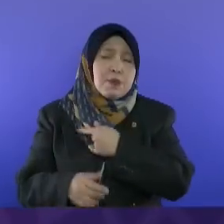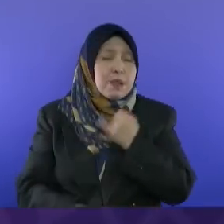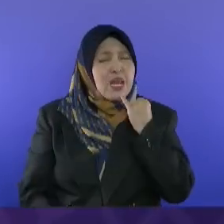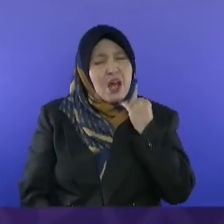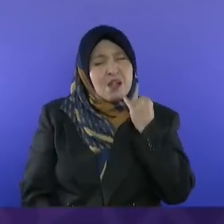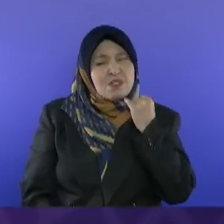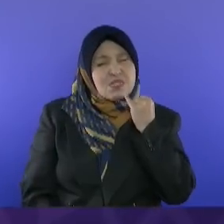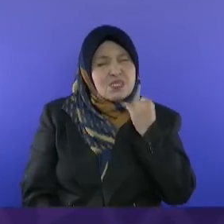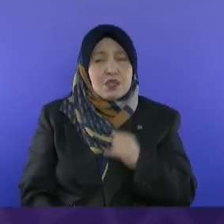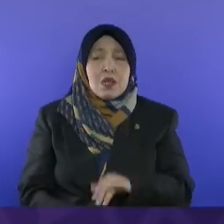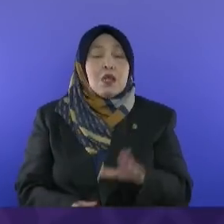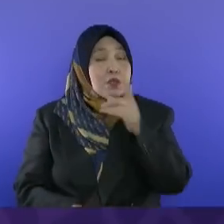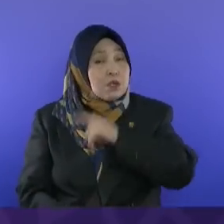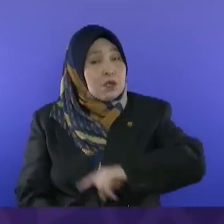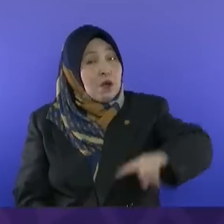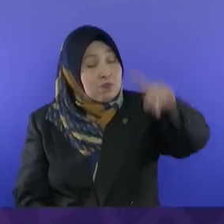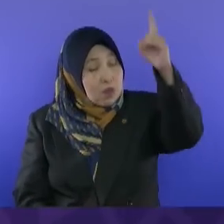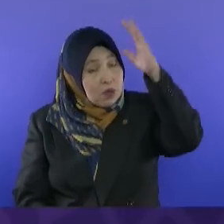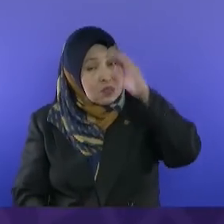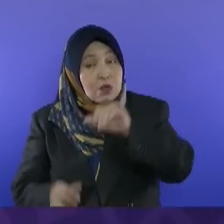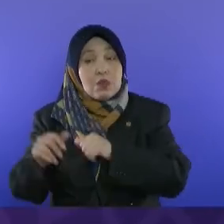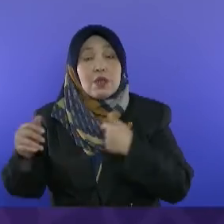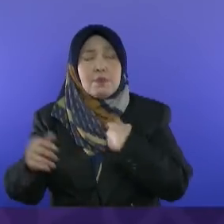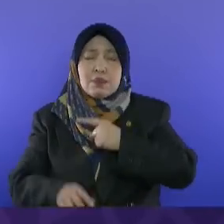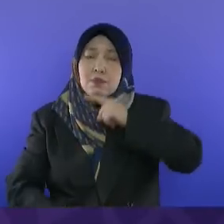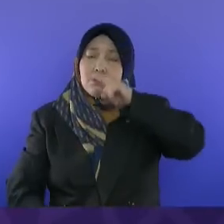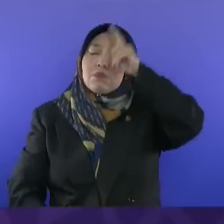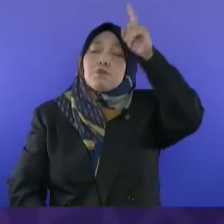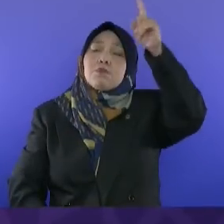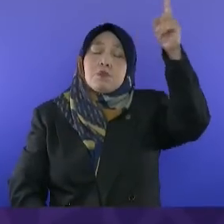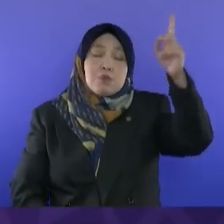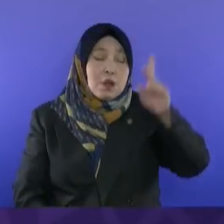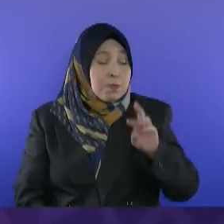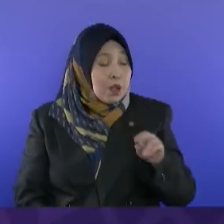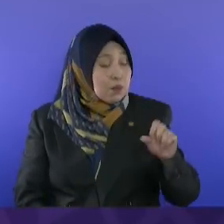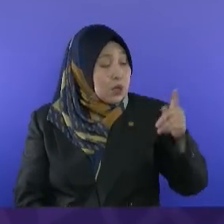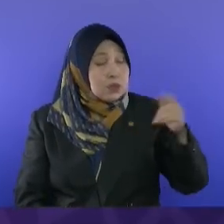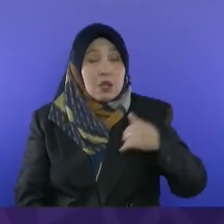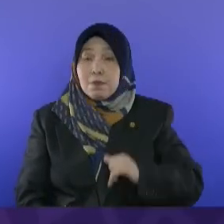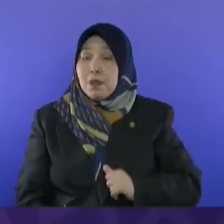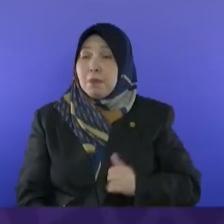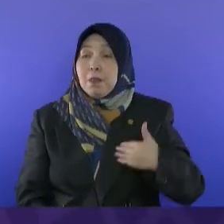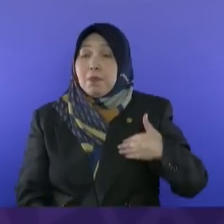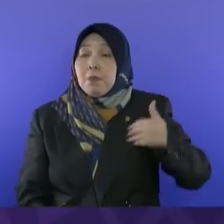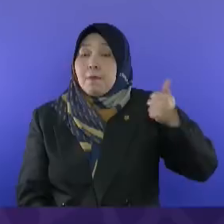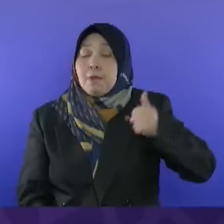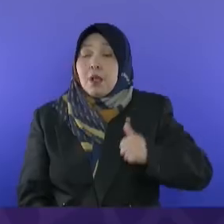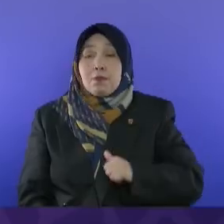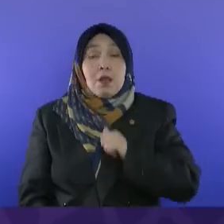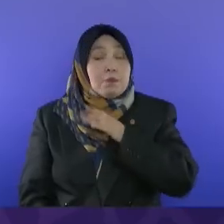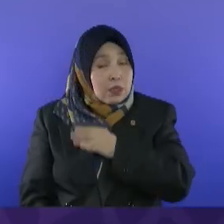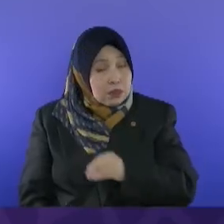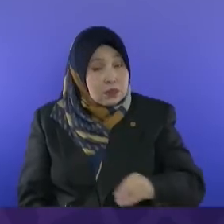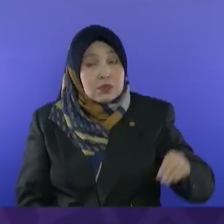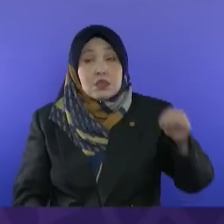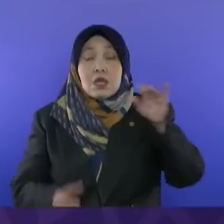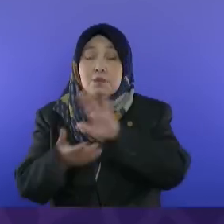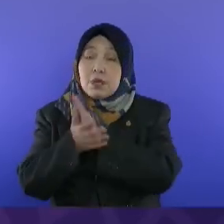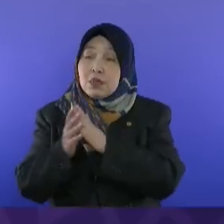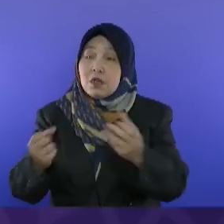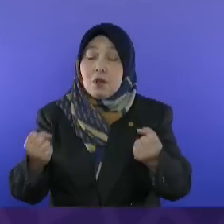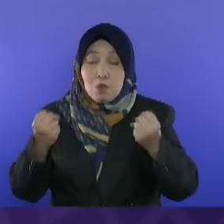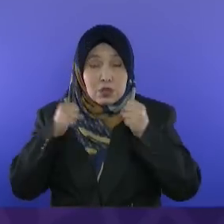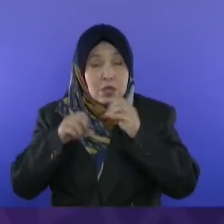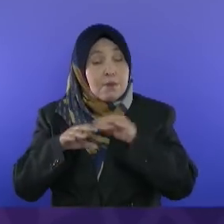hasad dan dengki Ya Allah cobalah kami dapat sombong ya Allah ya Allah bila kekuatan kepada